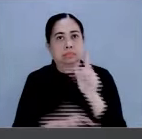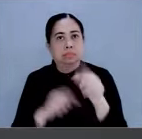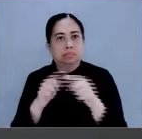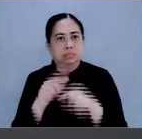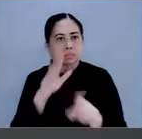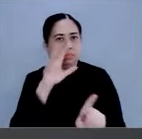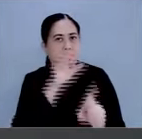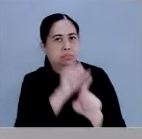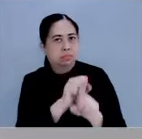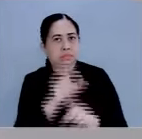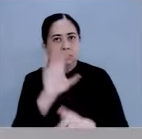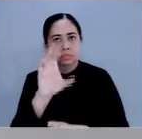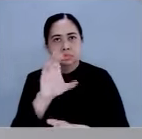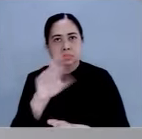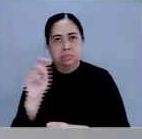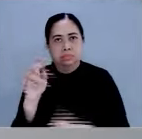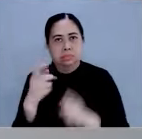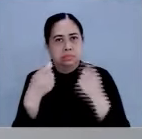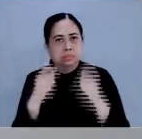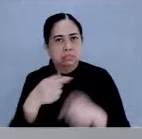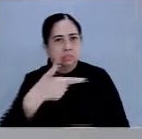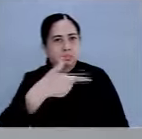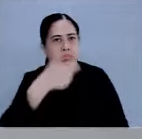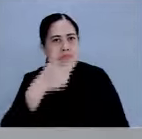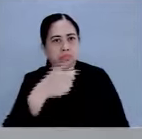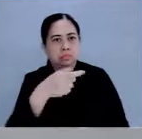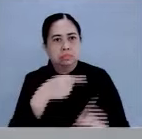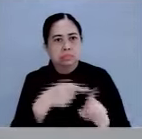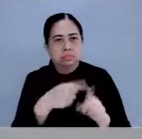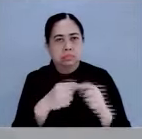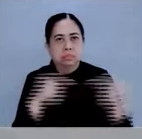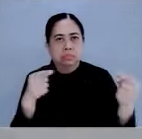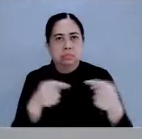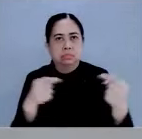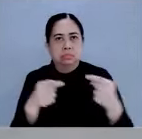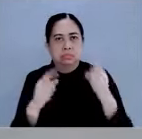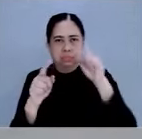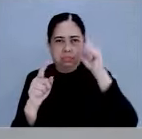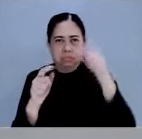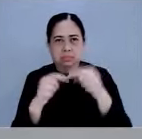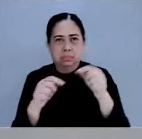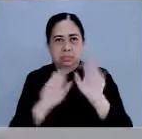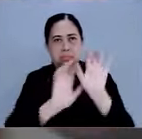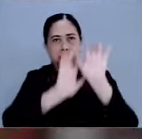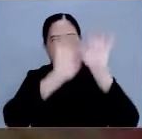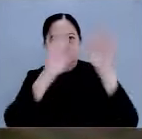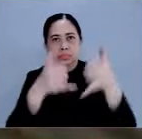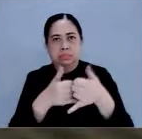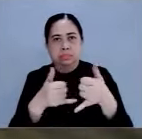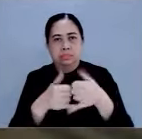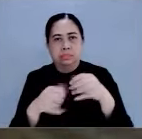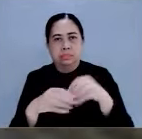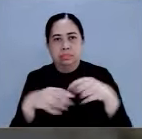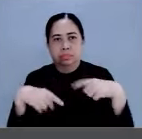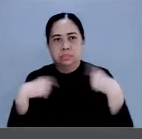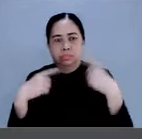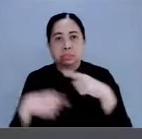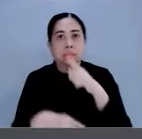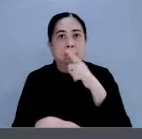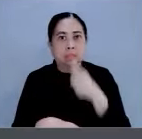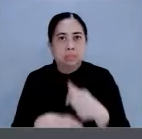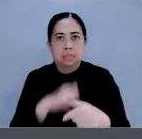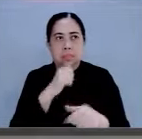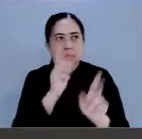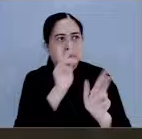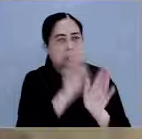sa CCTV ang tangkang pamamaril ni Amores sa nakapikunan niya sa isang basketball game sa Lumban. Swerte namang hindi niya tinamaan